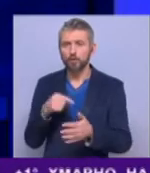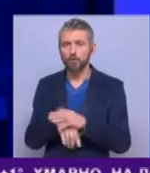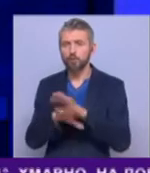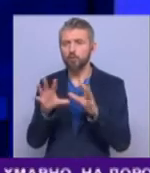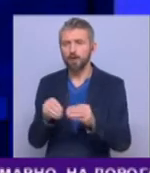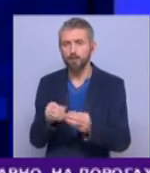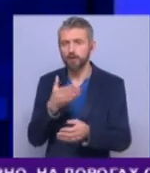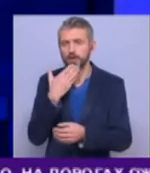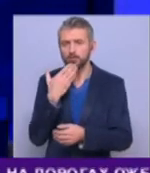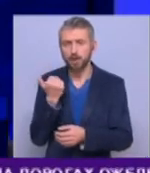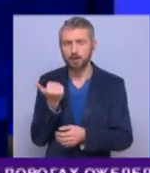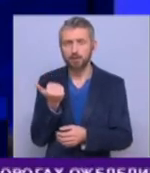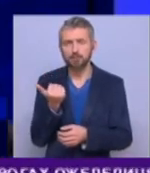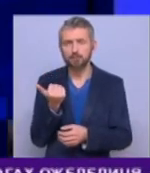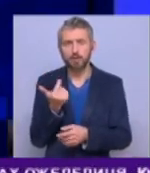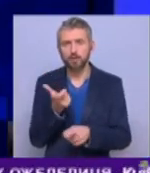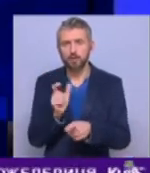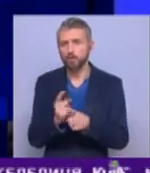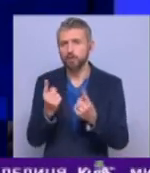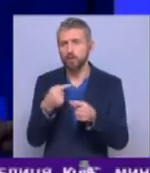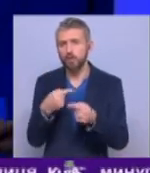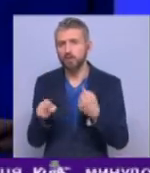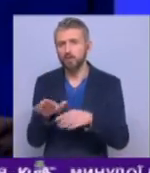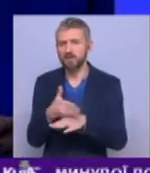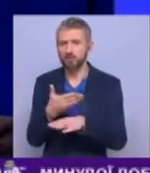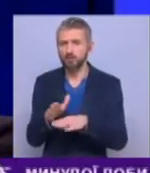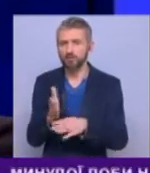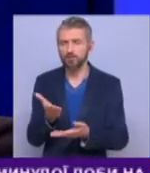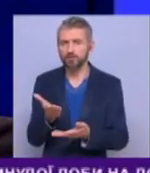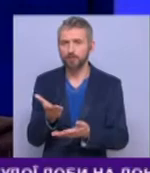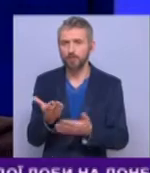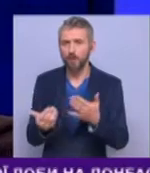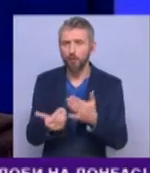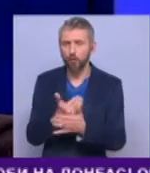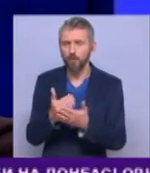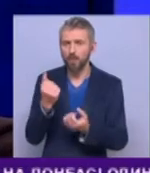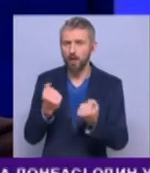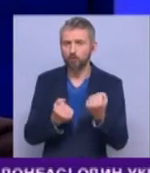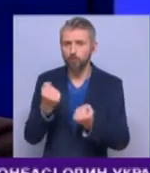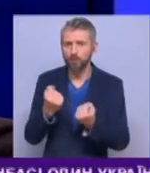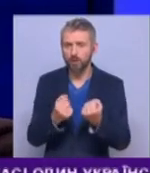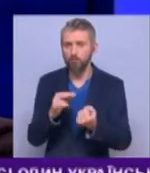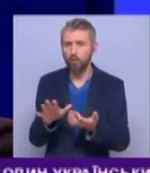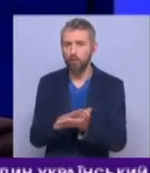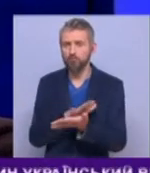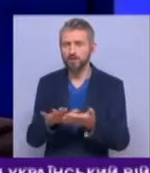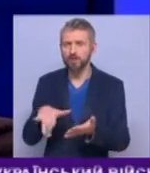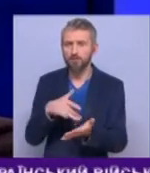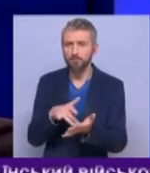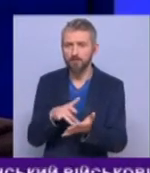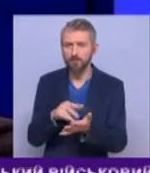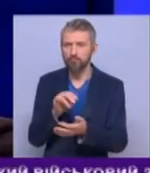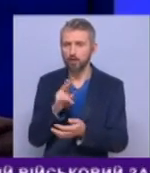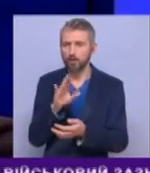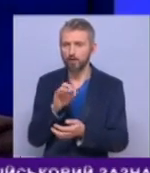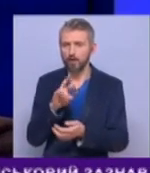принципі, немає дуже великої різниці між новими автомобілями по очистці міста Черновецького